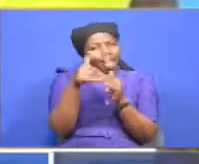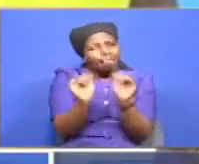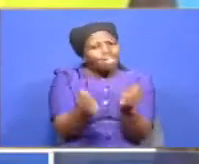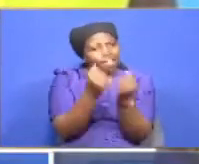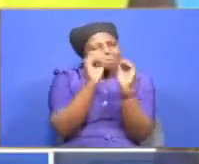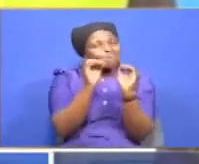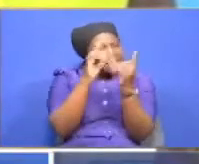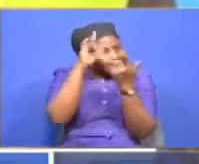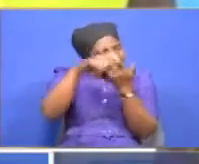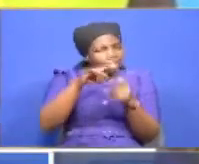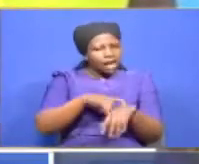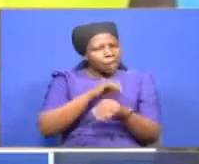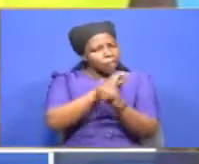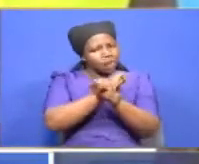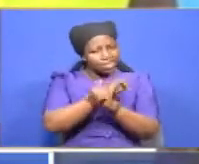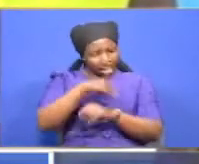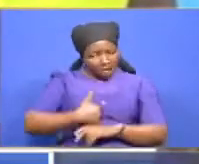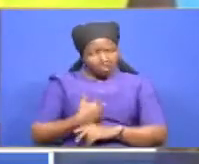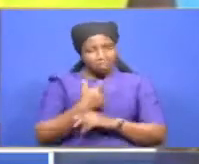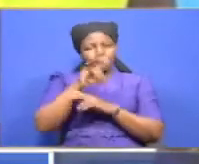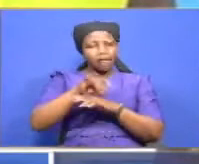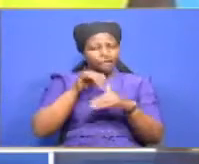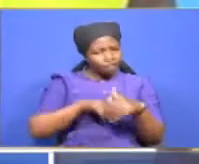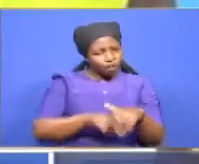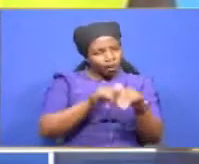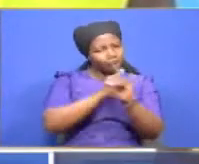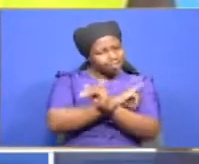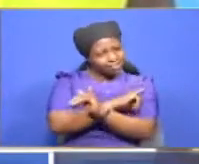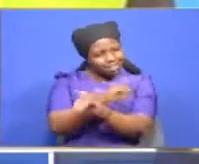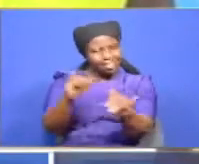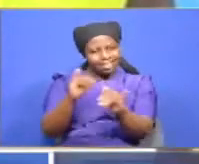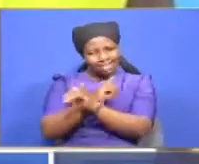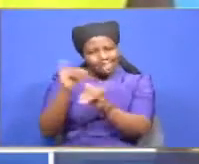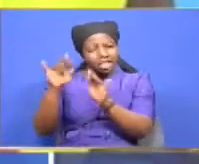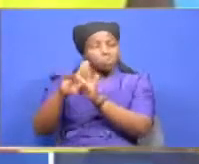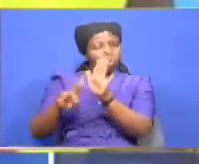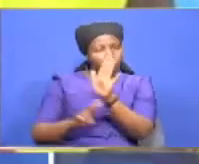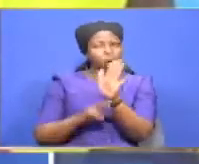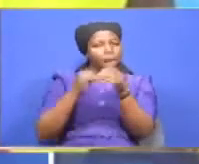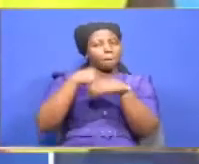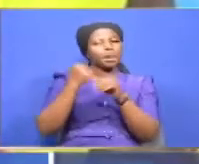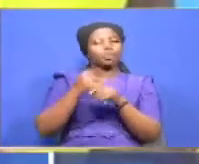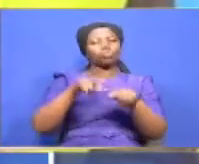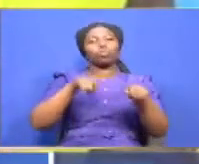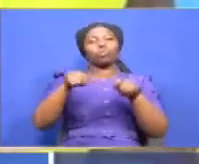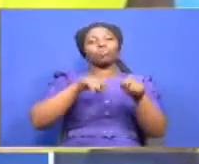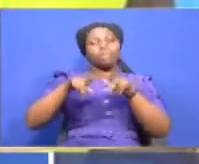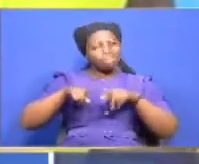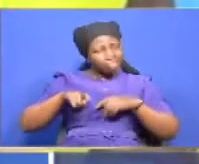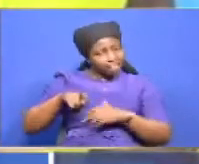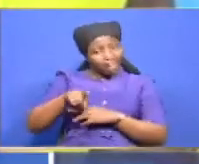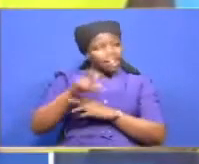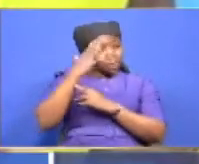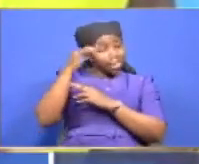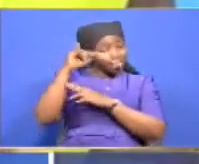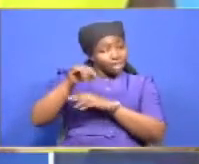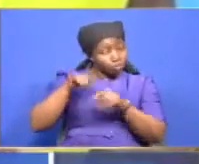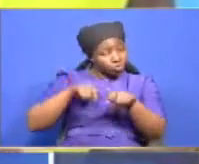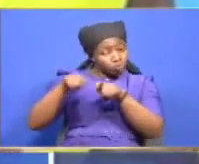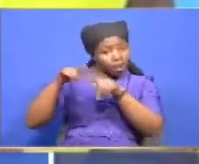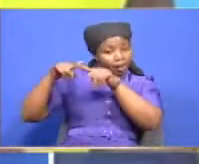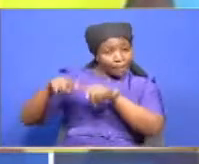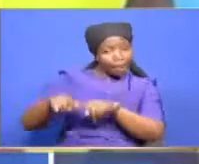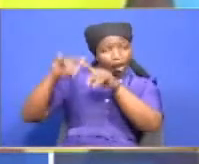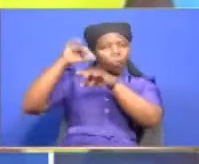must therefore observe hygiene and the safety measures put in place, as control of the virus is largely based on